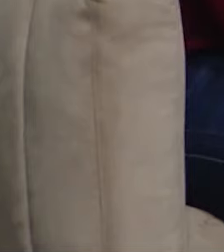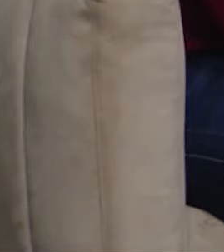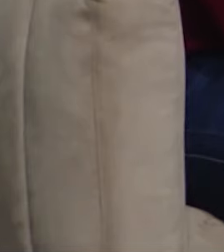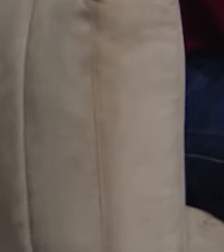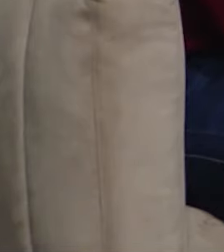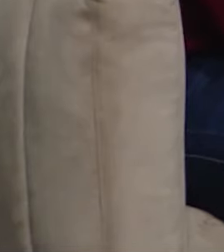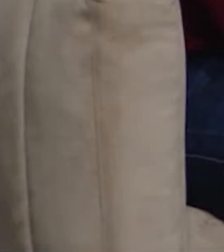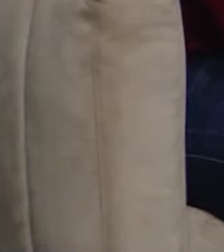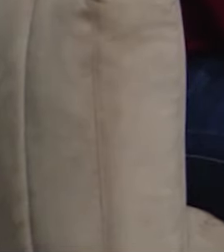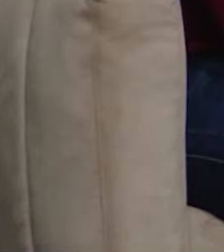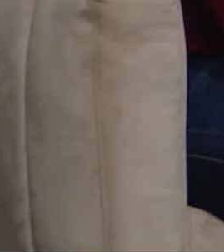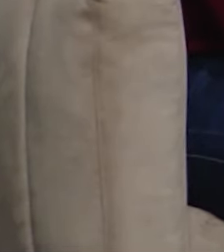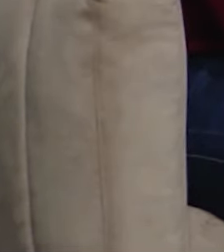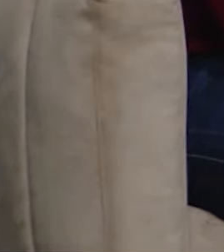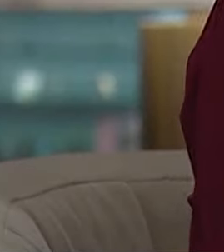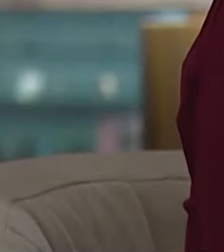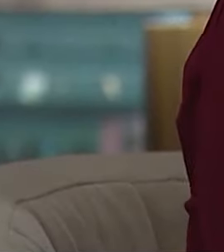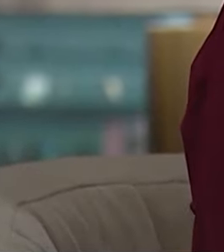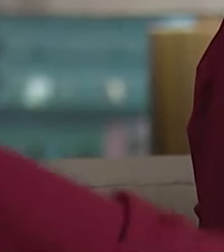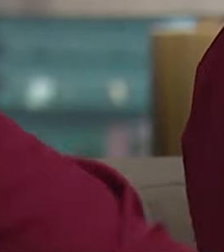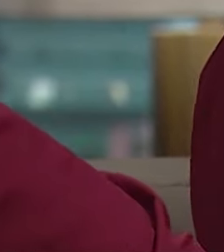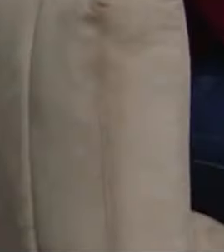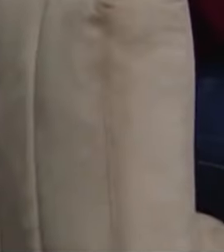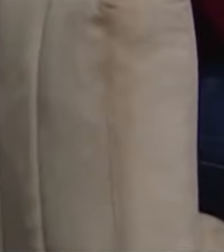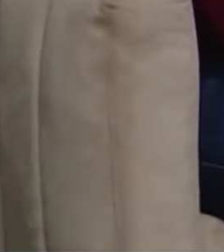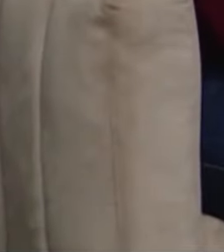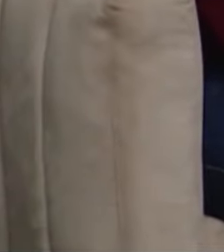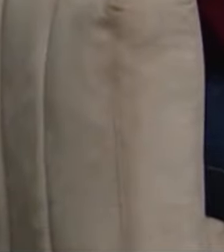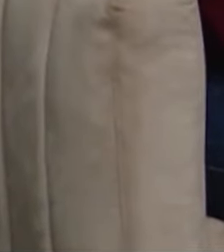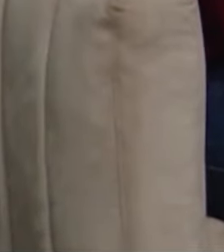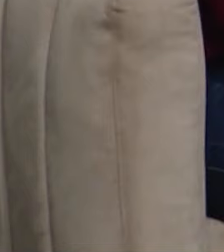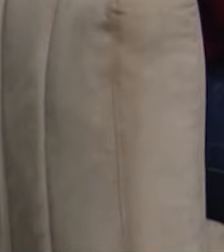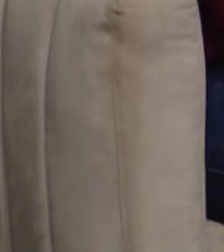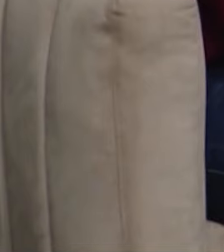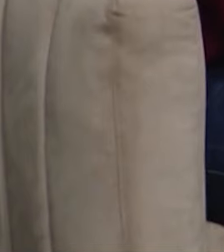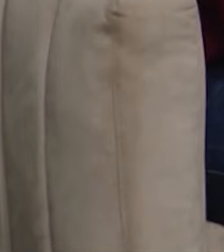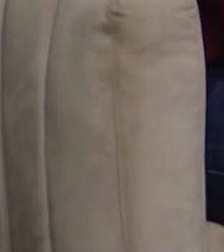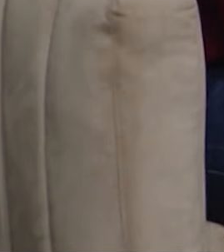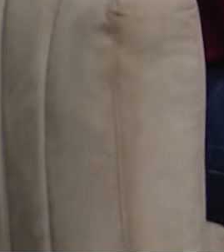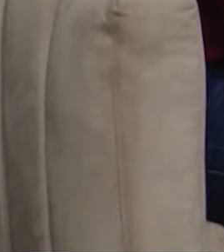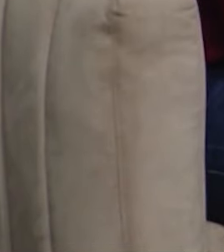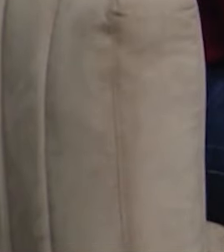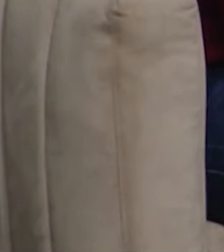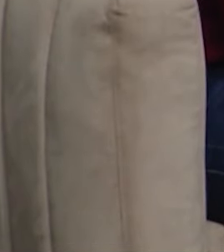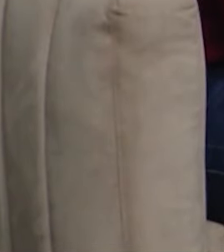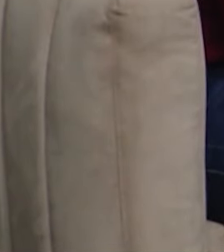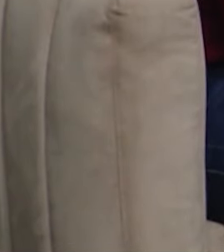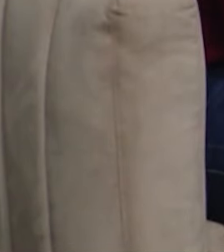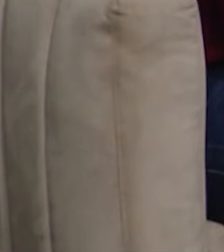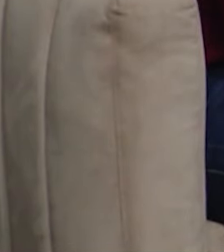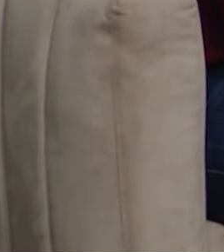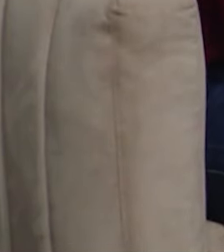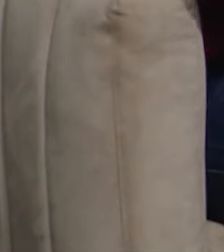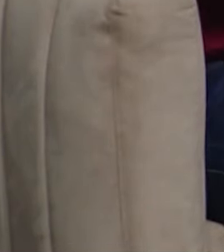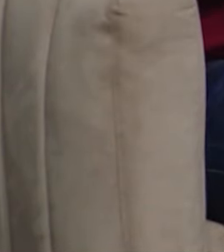بيتسلق انا سافرت اسكندريه مرتين يا ده انت جبل يا اخويا يا ده انت جبل يا